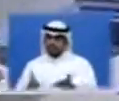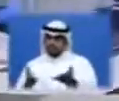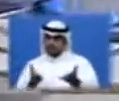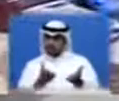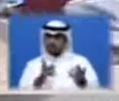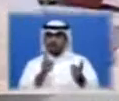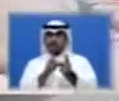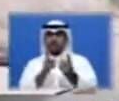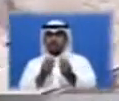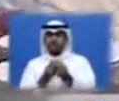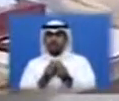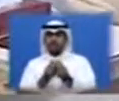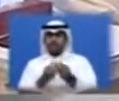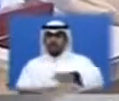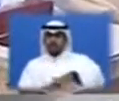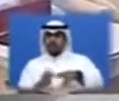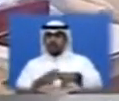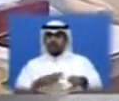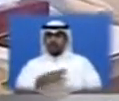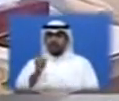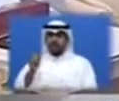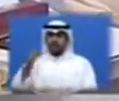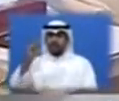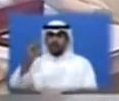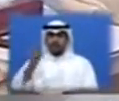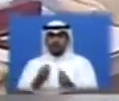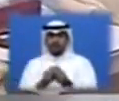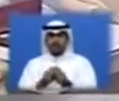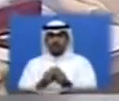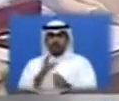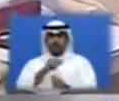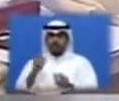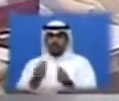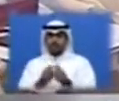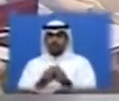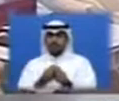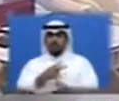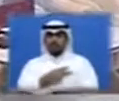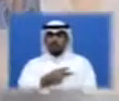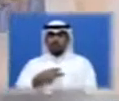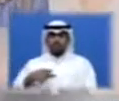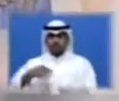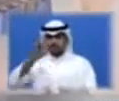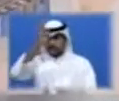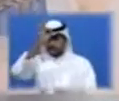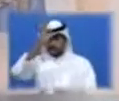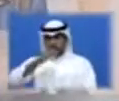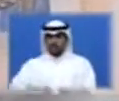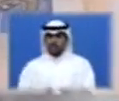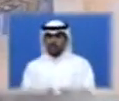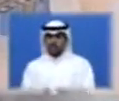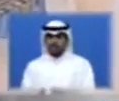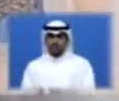واستقبل سمو نائب الأمير وولي العهد حفظه الله بقصر السيف صباح اليوم معالي نائب رئيس مجلس الوزراء ووزير الداخلية